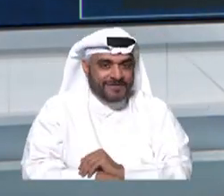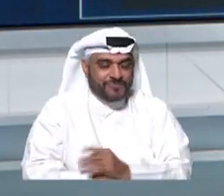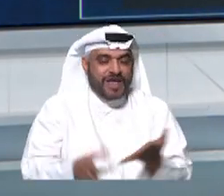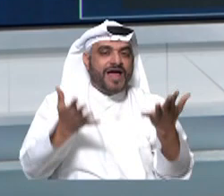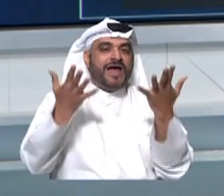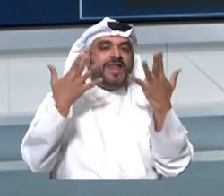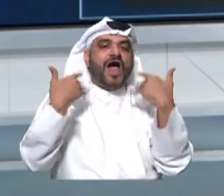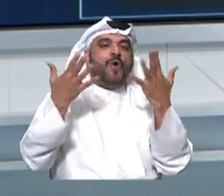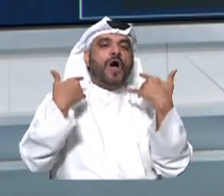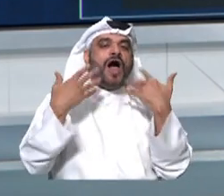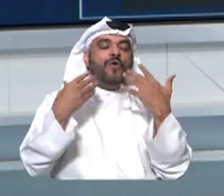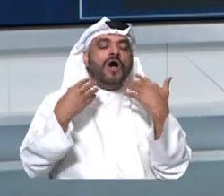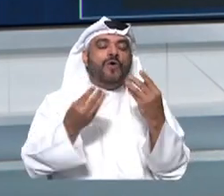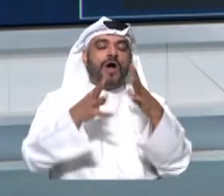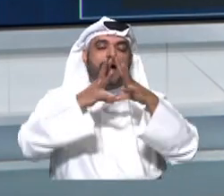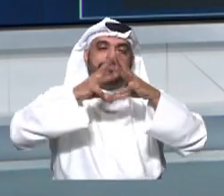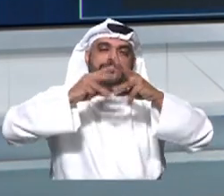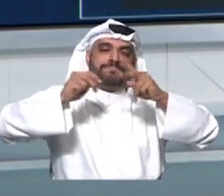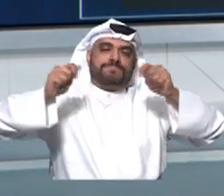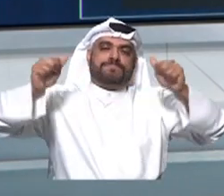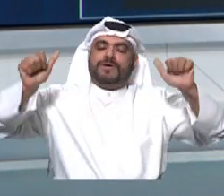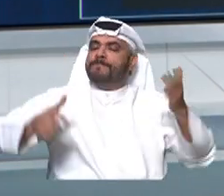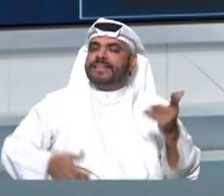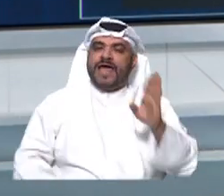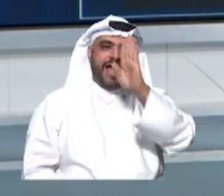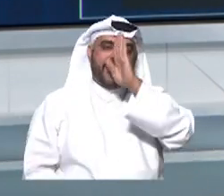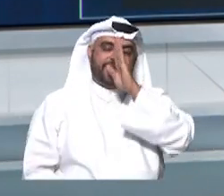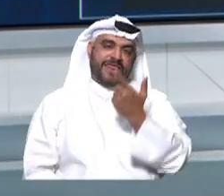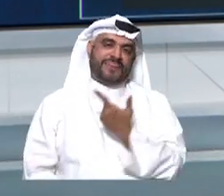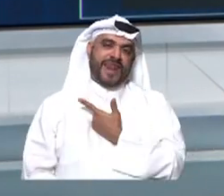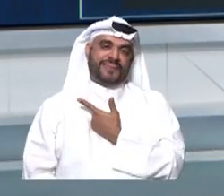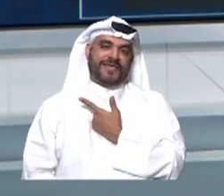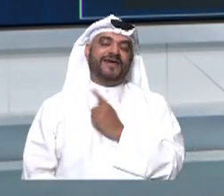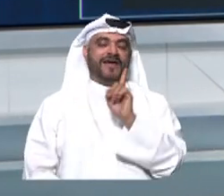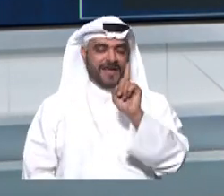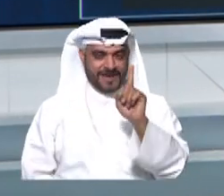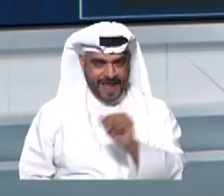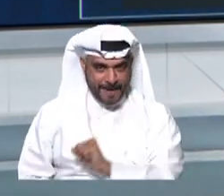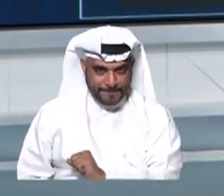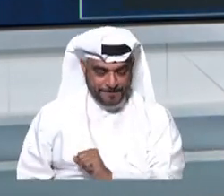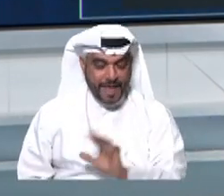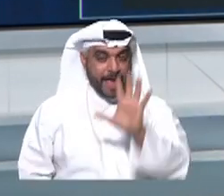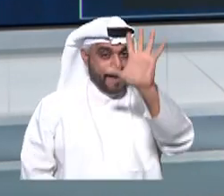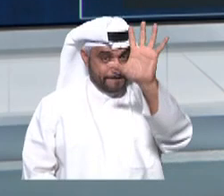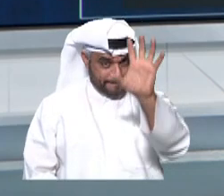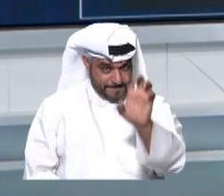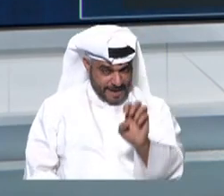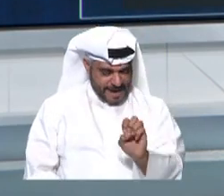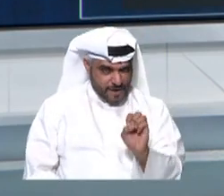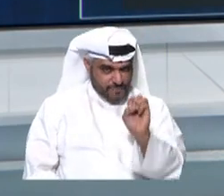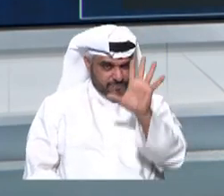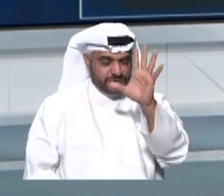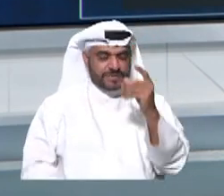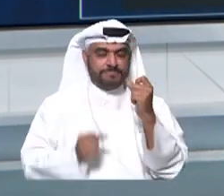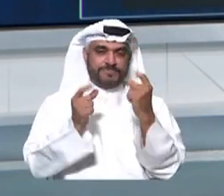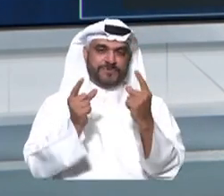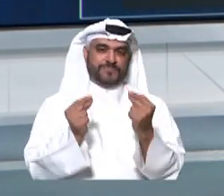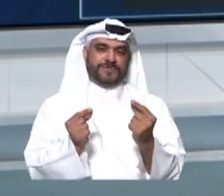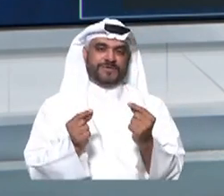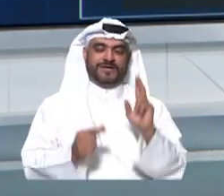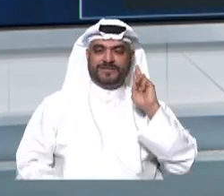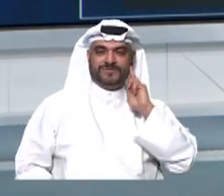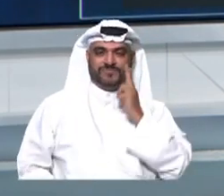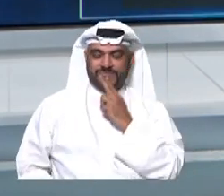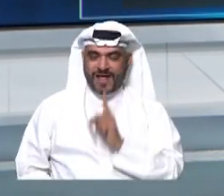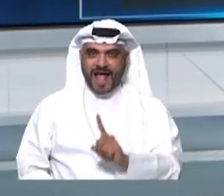رعدية أحيانا، وأيضا فروق درجات الحرارة خلال فترات الليل وأيضا خلال ساعات الصباح الأولى. إلى هنا تنتهي